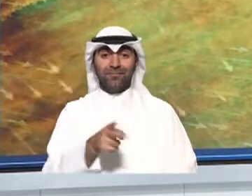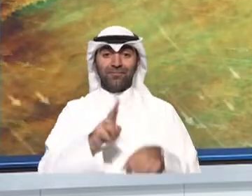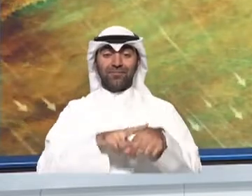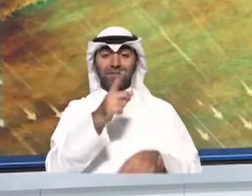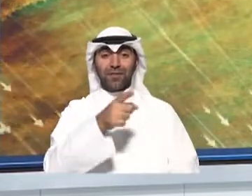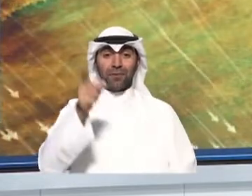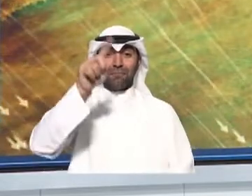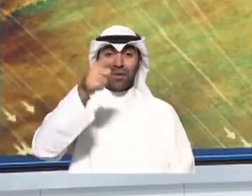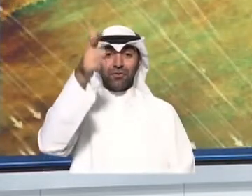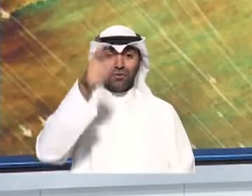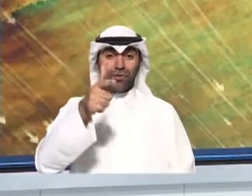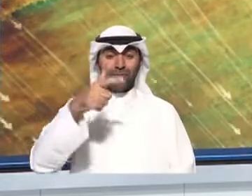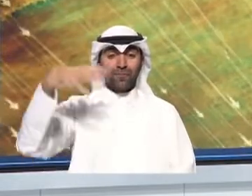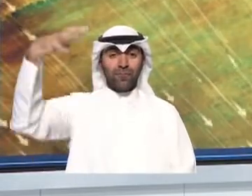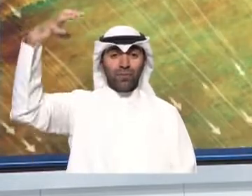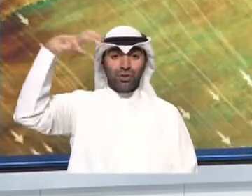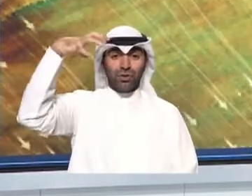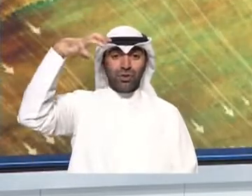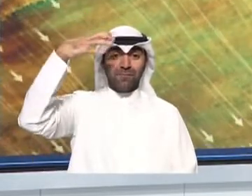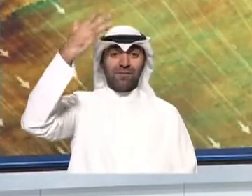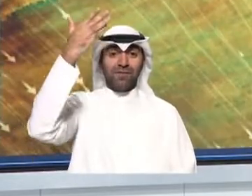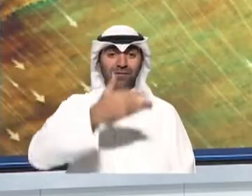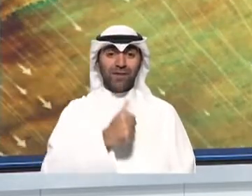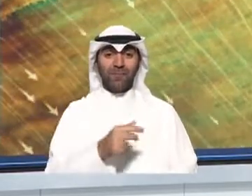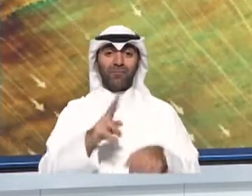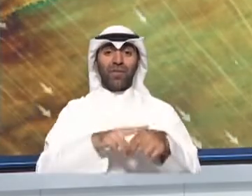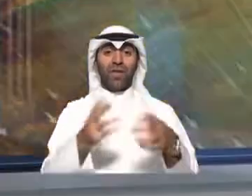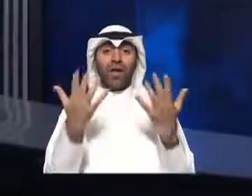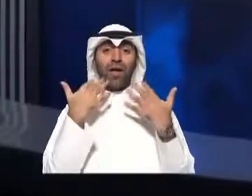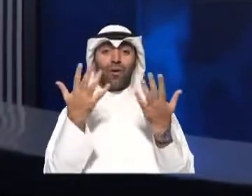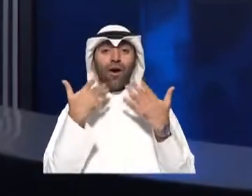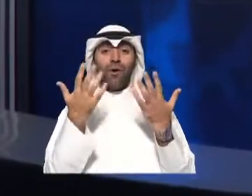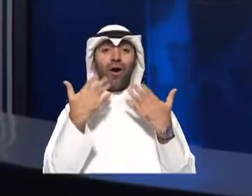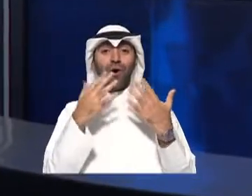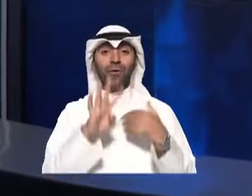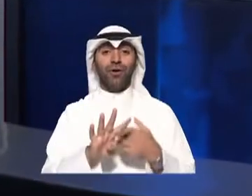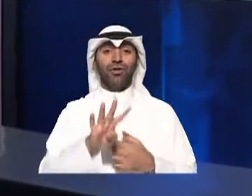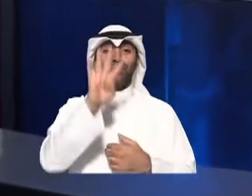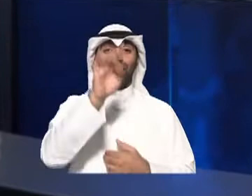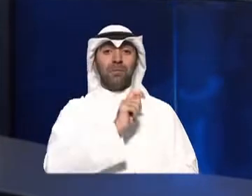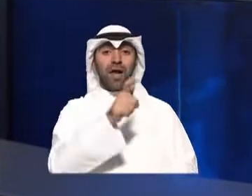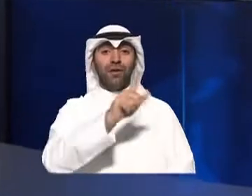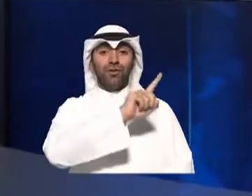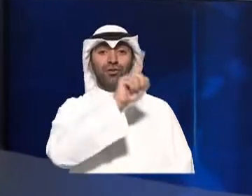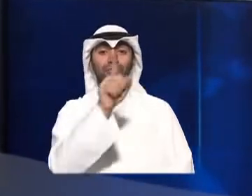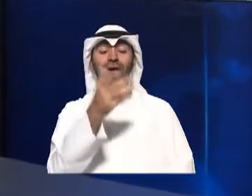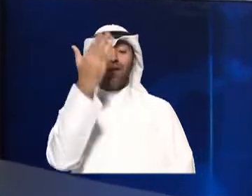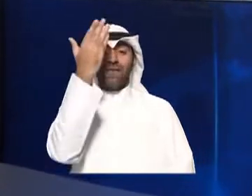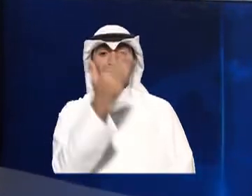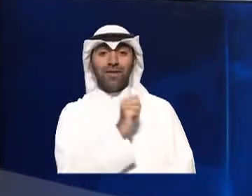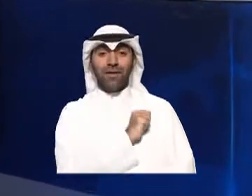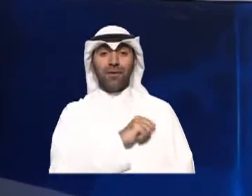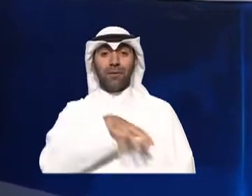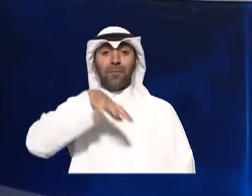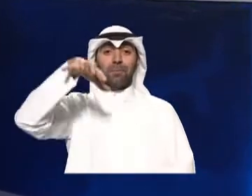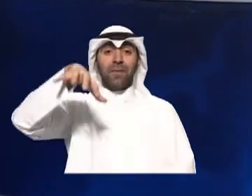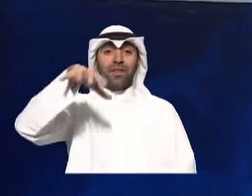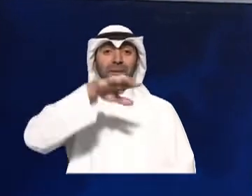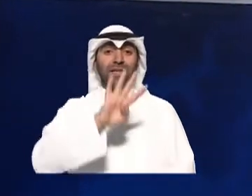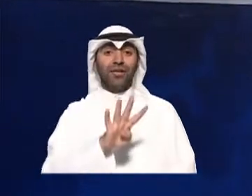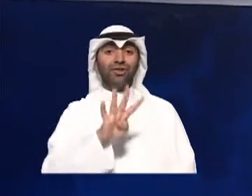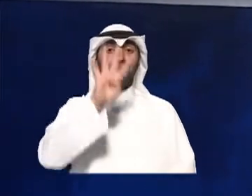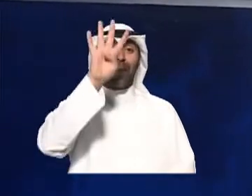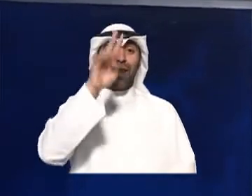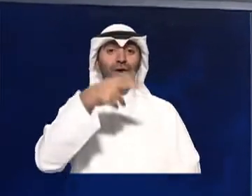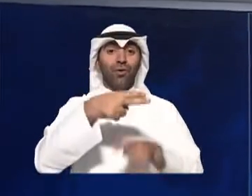الغد راح يرجع معنا نشاط الرياح الشمالية الغربية خاصة على المناطق الشمالية وشمالية الغربية من البلاد، وهناك فرص